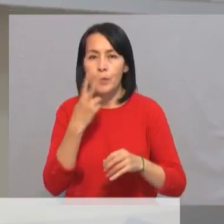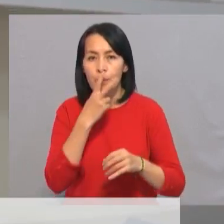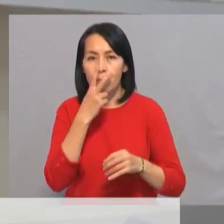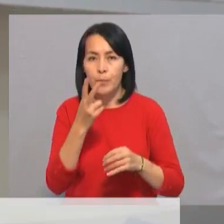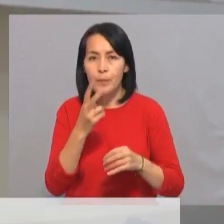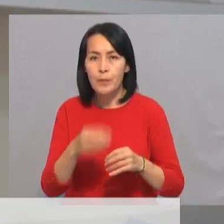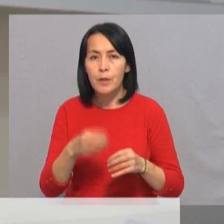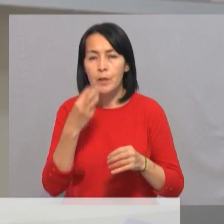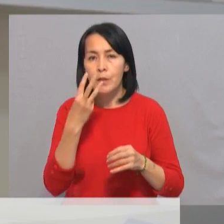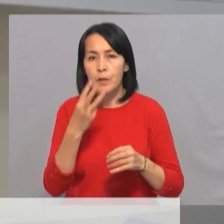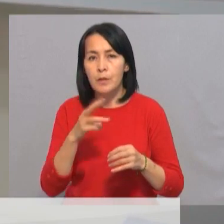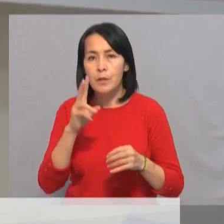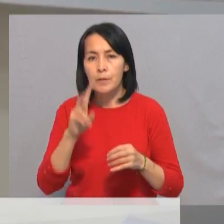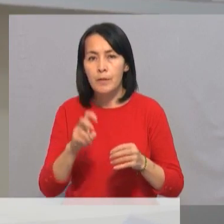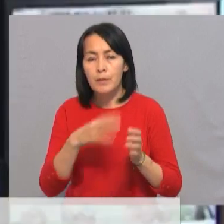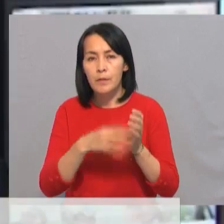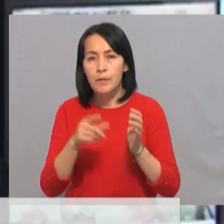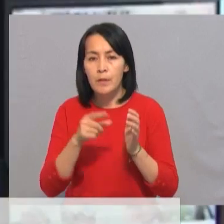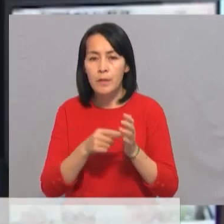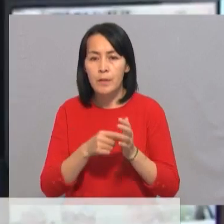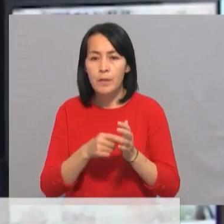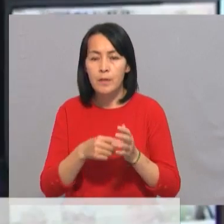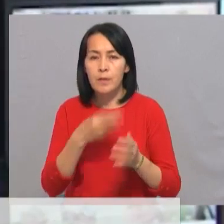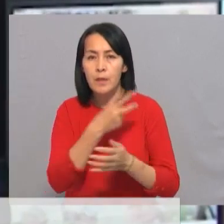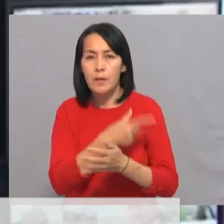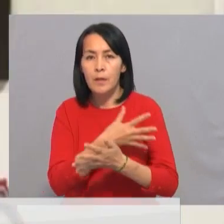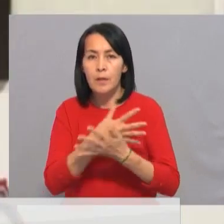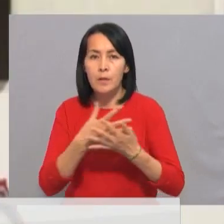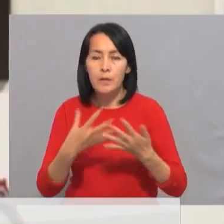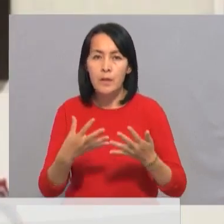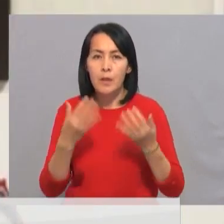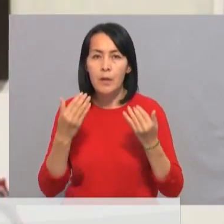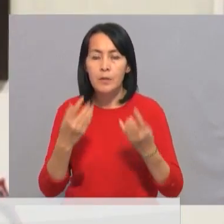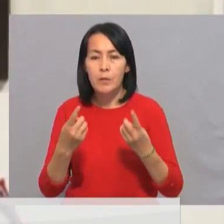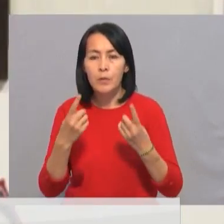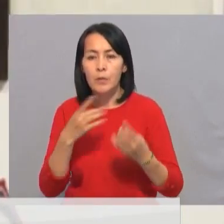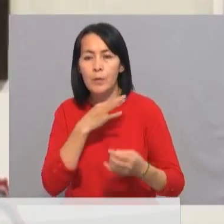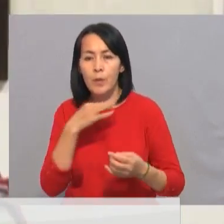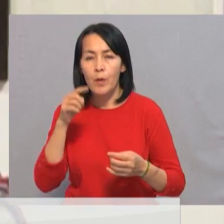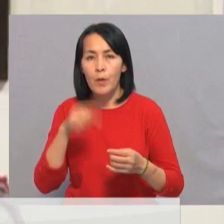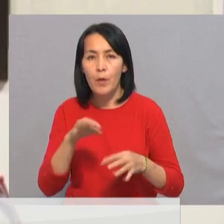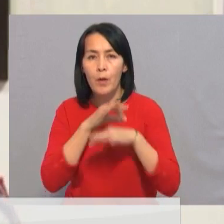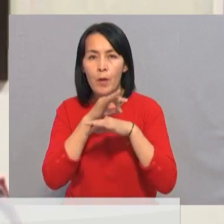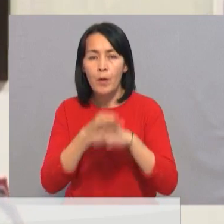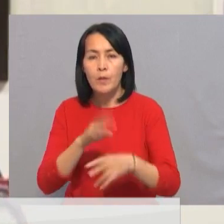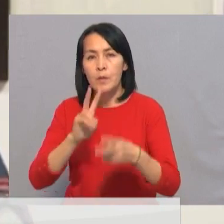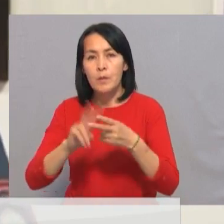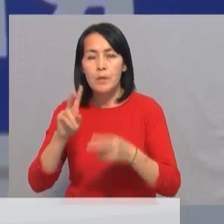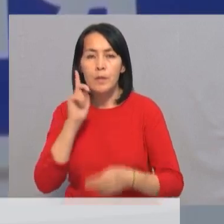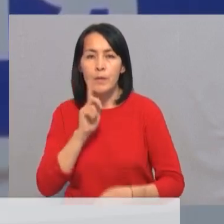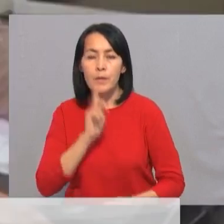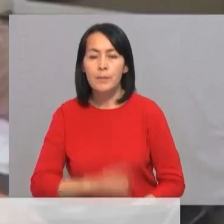предусмотренного частью 3 статьи 297 «Быт наркотических средств в особо крупном размере» и водворен в изолятор